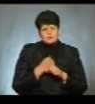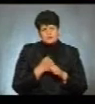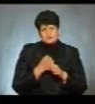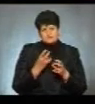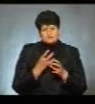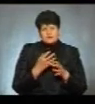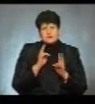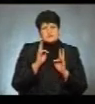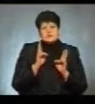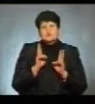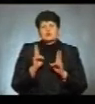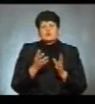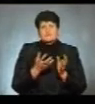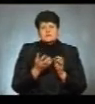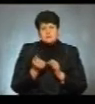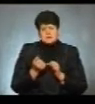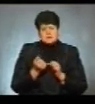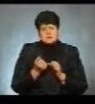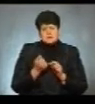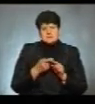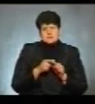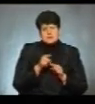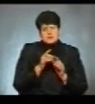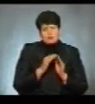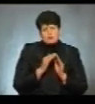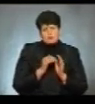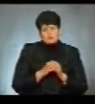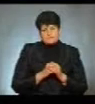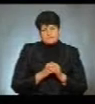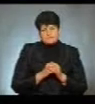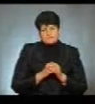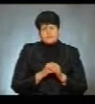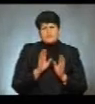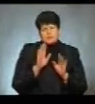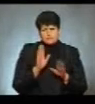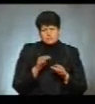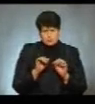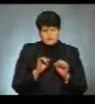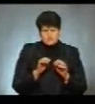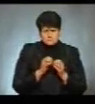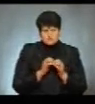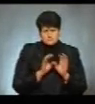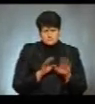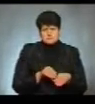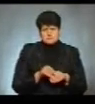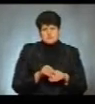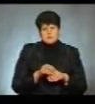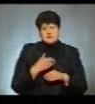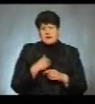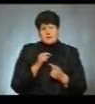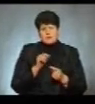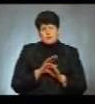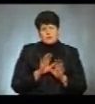чи хто візьметься за цей будинок. То хай буде той самий управитель, який є зараз у вас ЖЕК. Так, я не